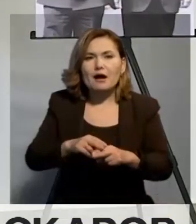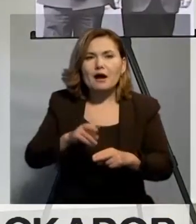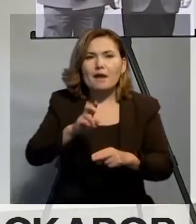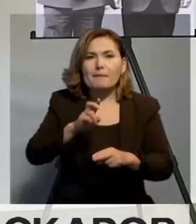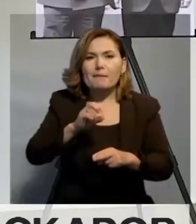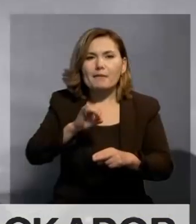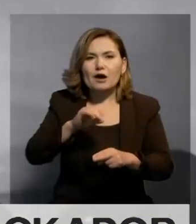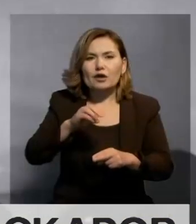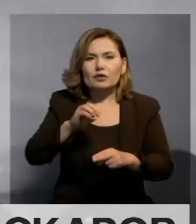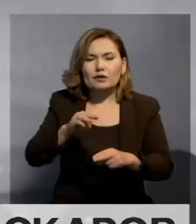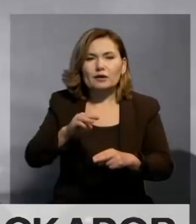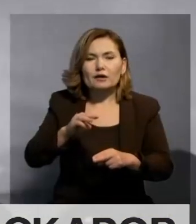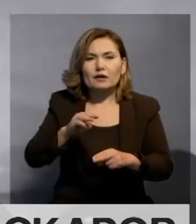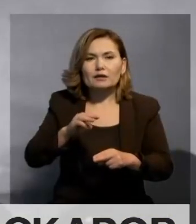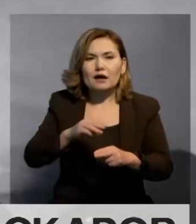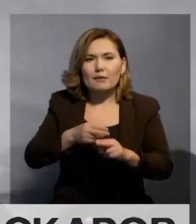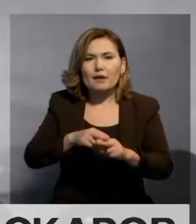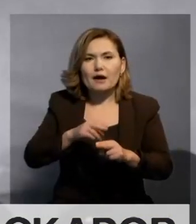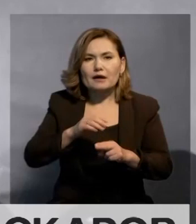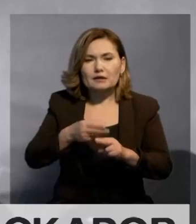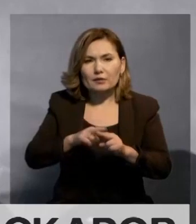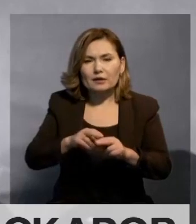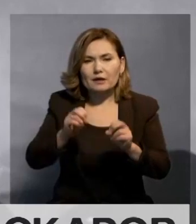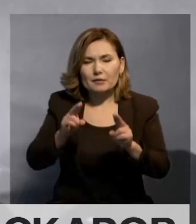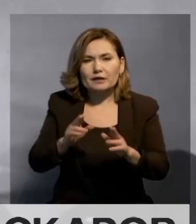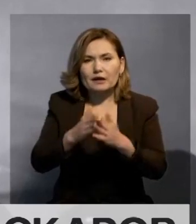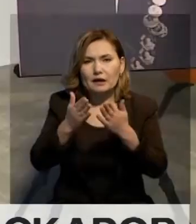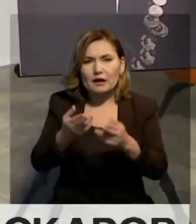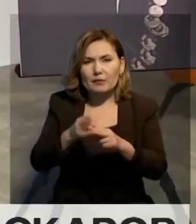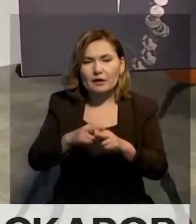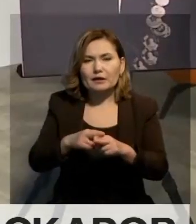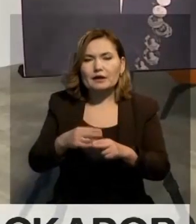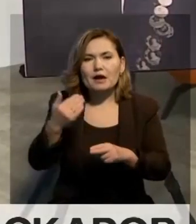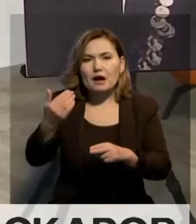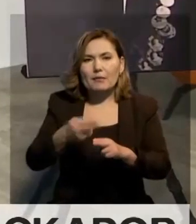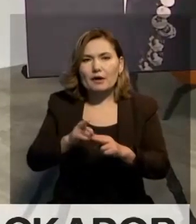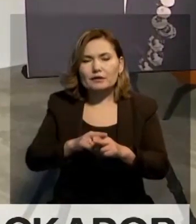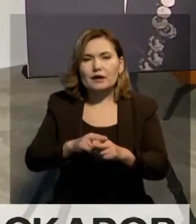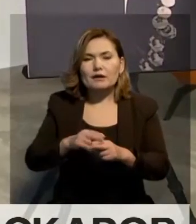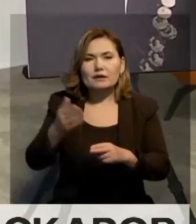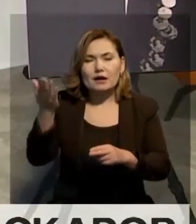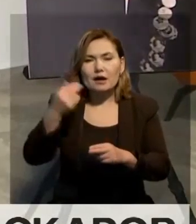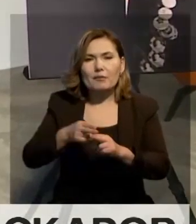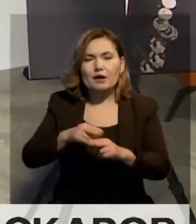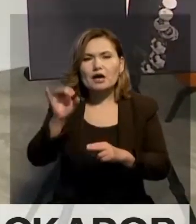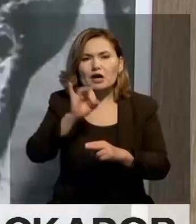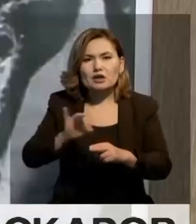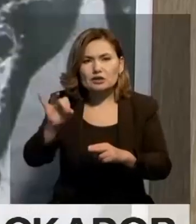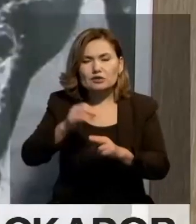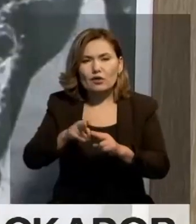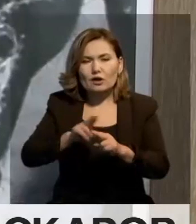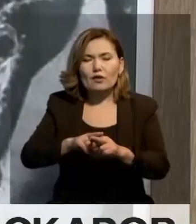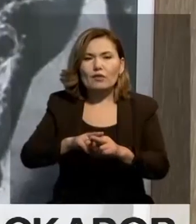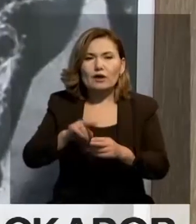жазушы Мархабат Байғұттың Асқаровтың Ақ қайыңдар атты пьесасы және дара тұлғаның қуғынға ұшырап тарқапаста жатып аяулы